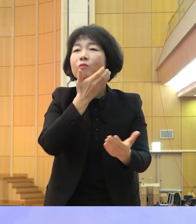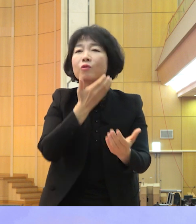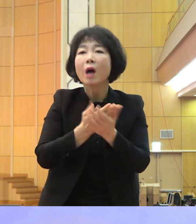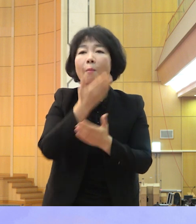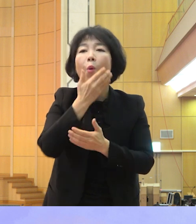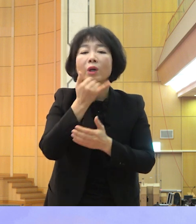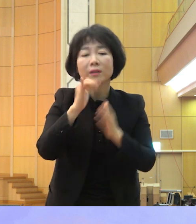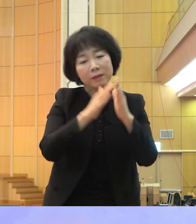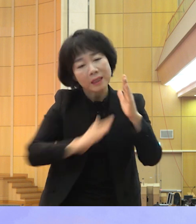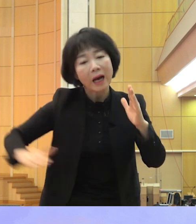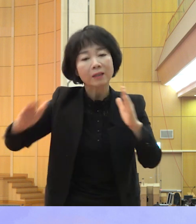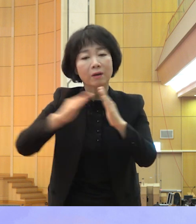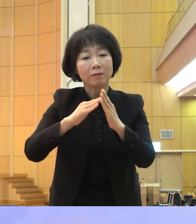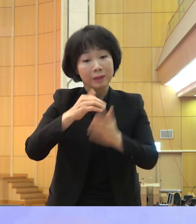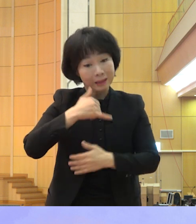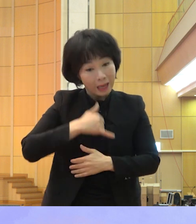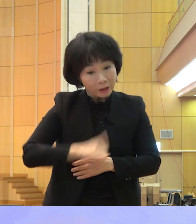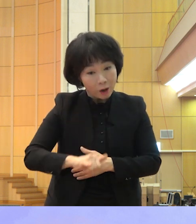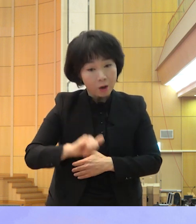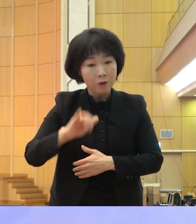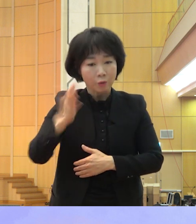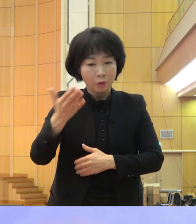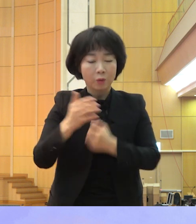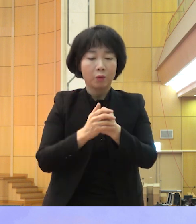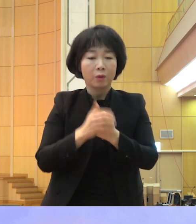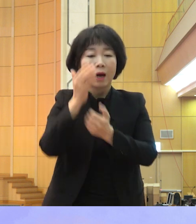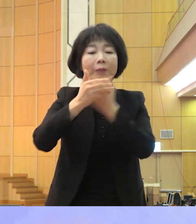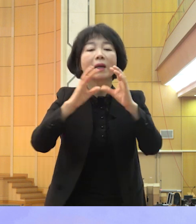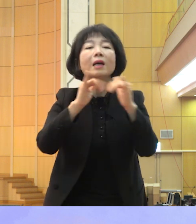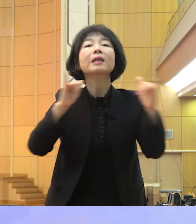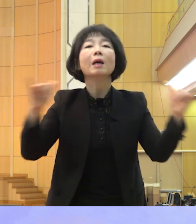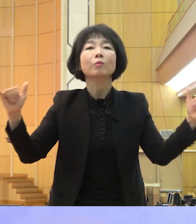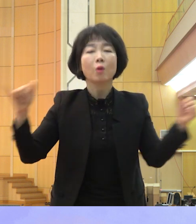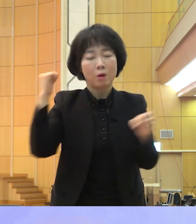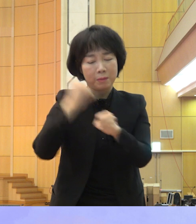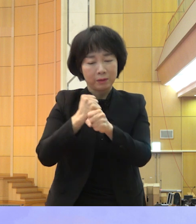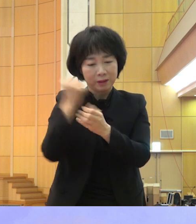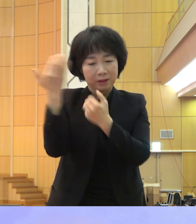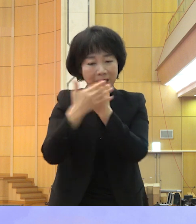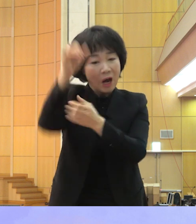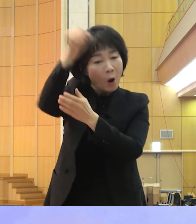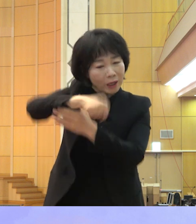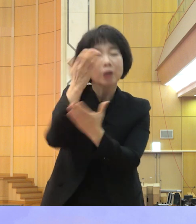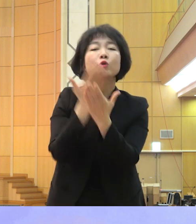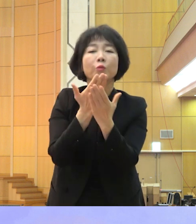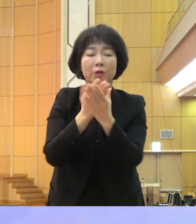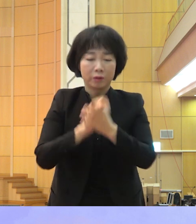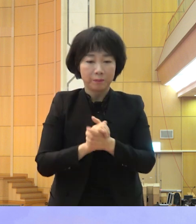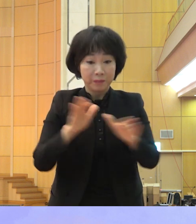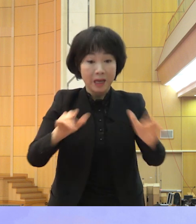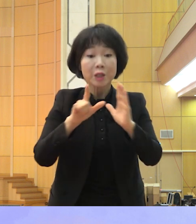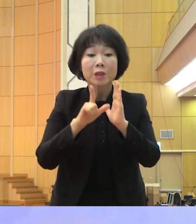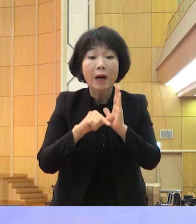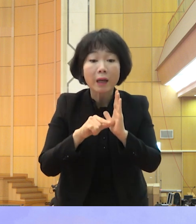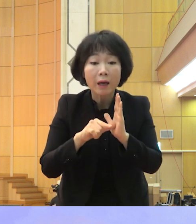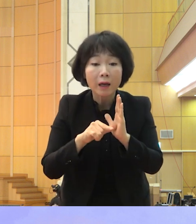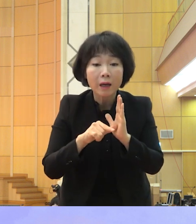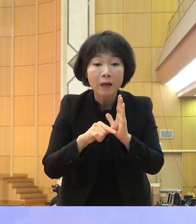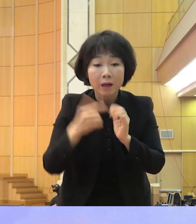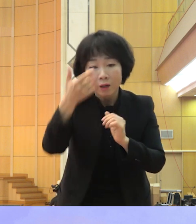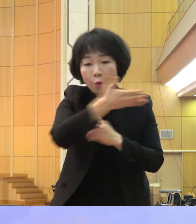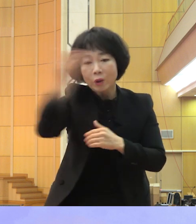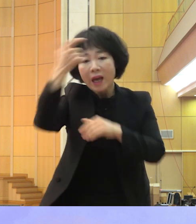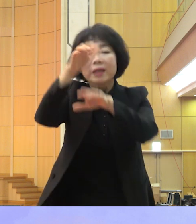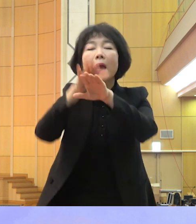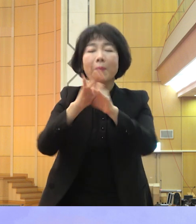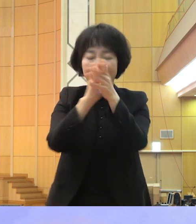귀하고 복된 가정, 자녀, 하나님의 백성들로 은총 허락하여 주옵소서. 이 시간도 성도들의